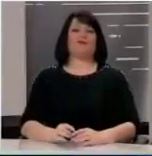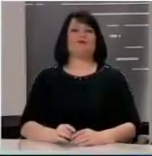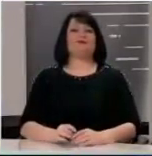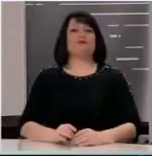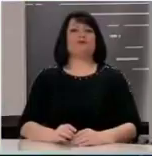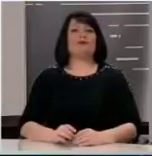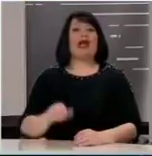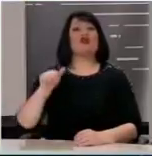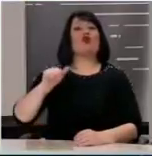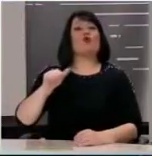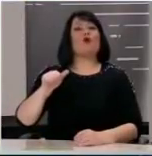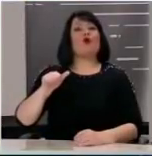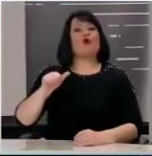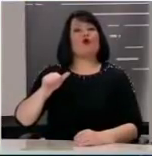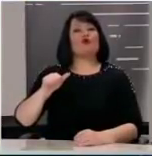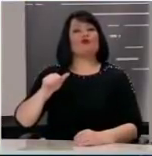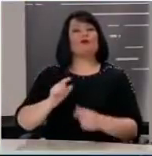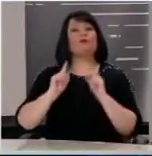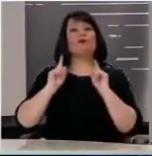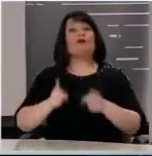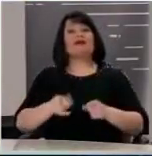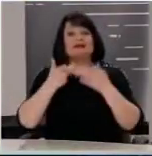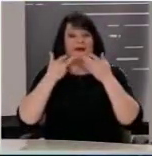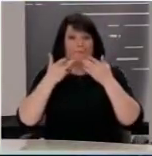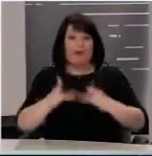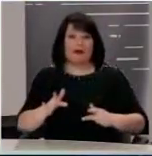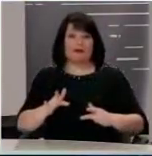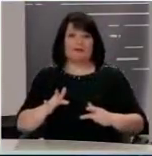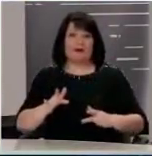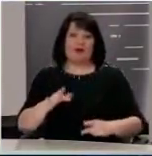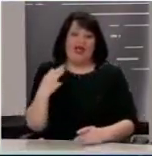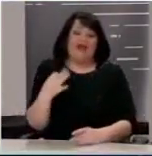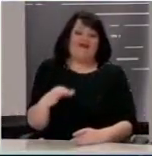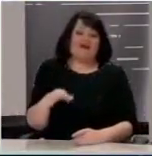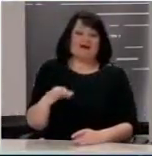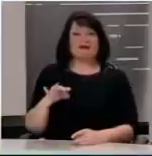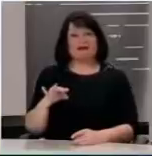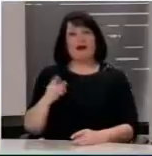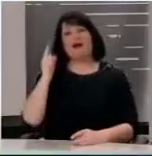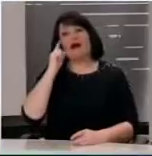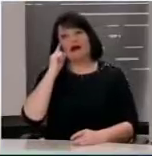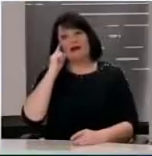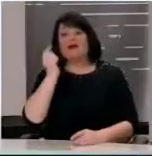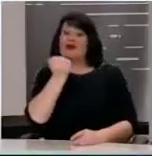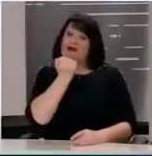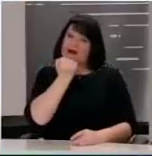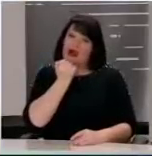κυρία Αντωνοπούλου αποφάσισε να παραιτηθεί από ευτυχία, γιατί κατανόησε ότι έπραξε